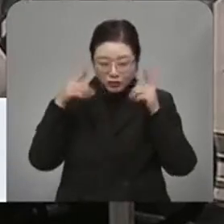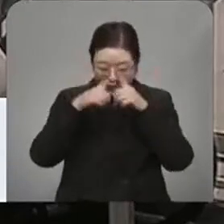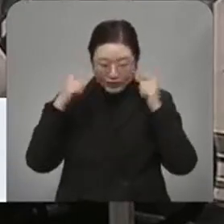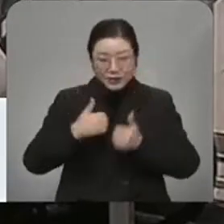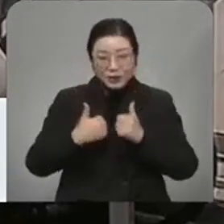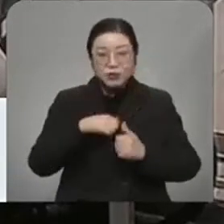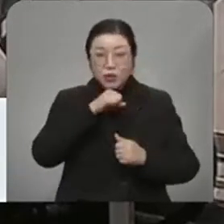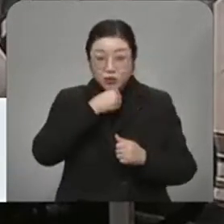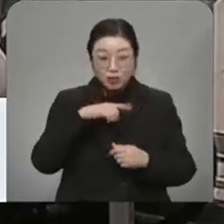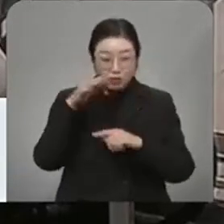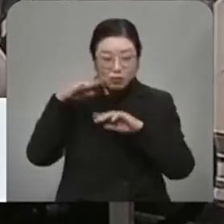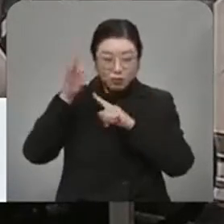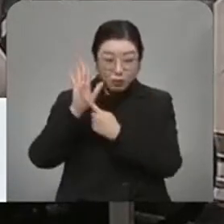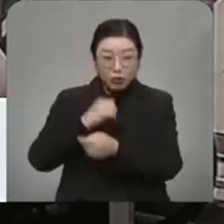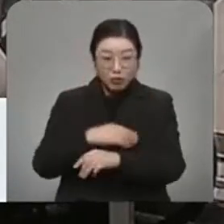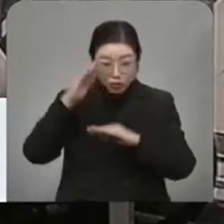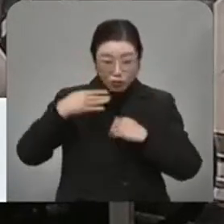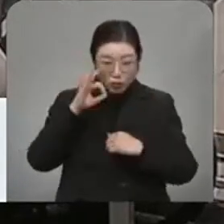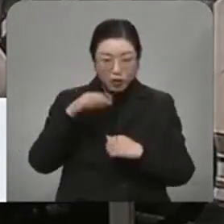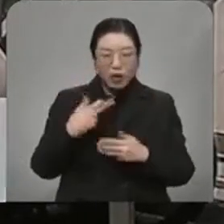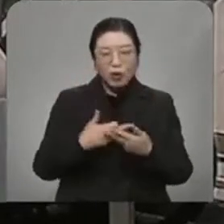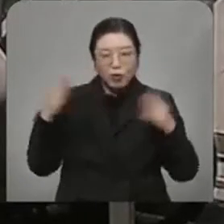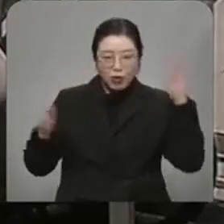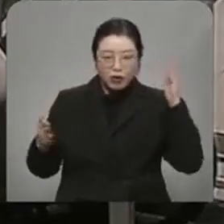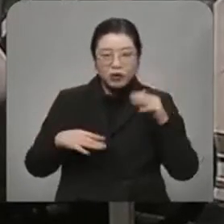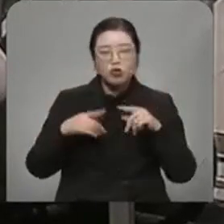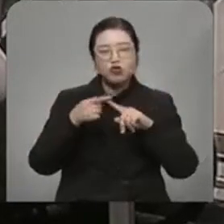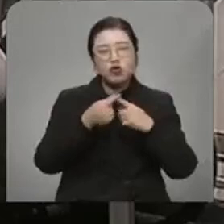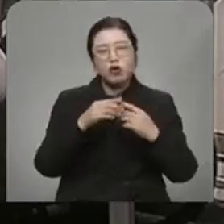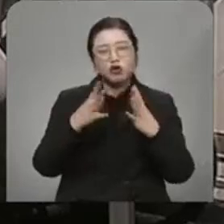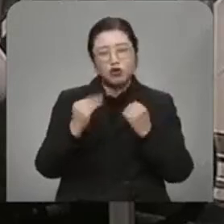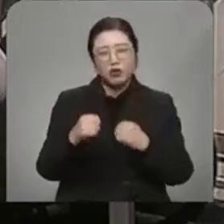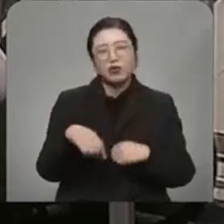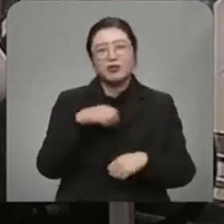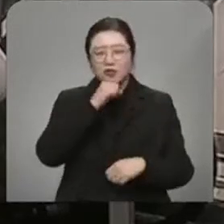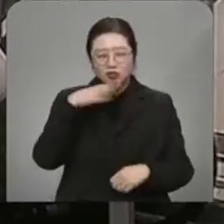국어와 수학이 취악한 것으로 분석됐습니다 김영준